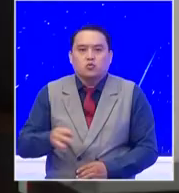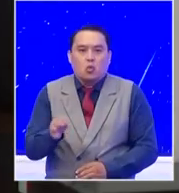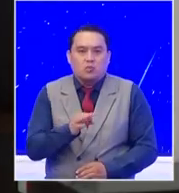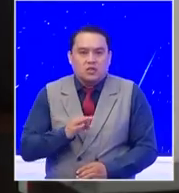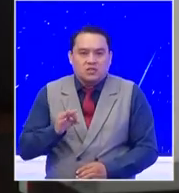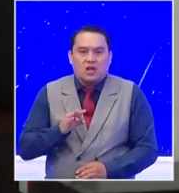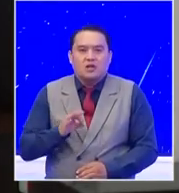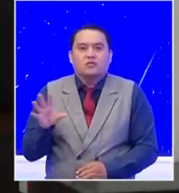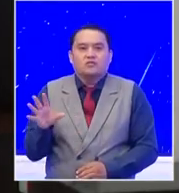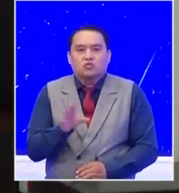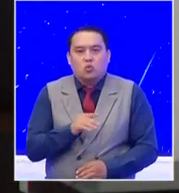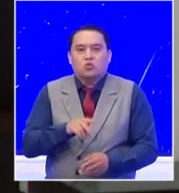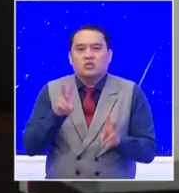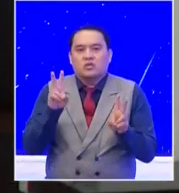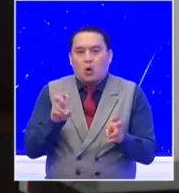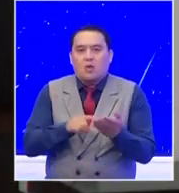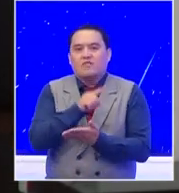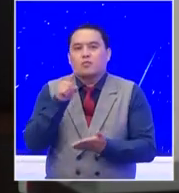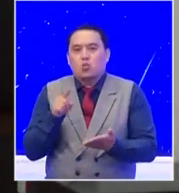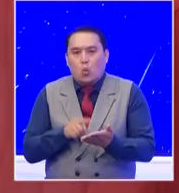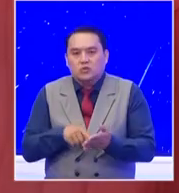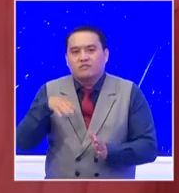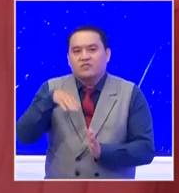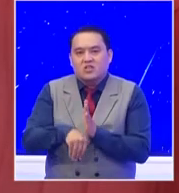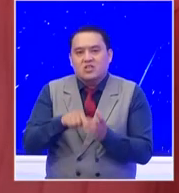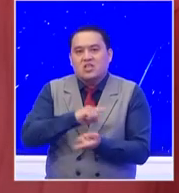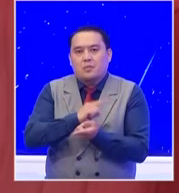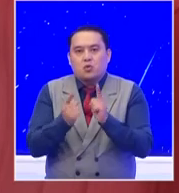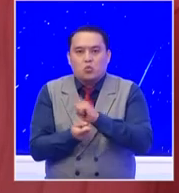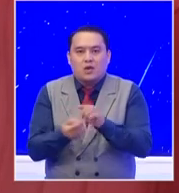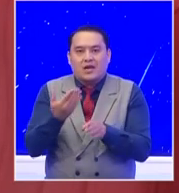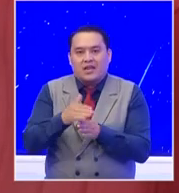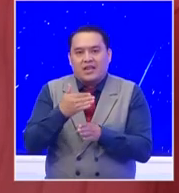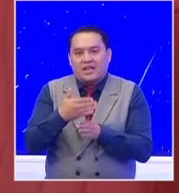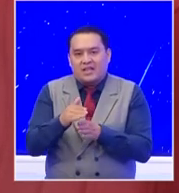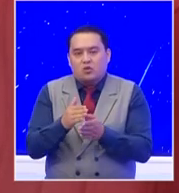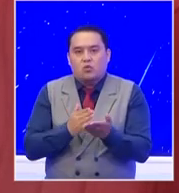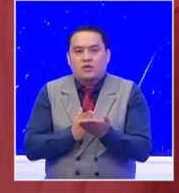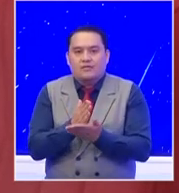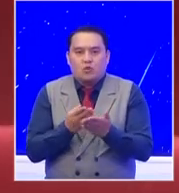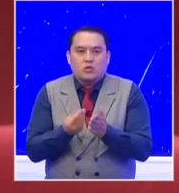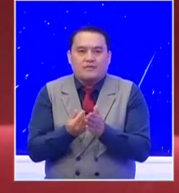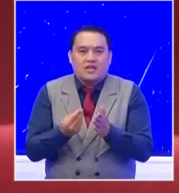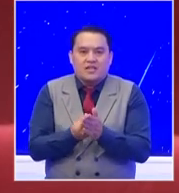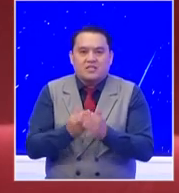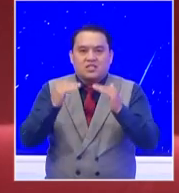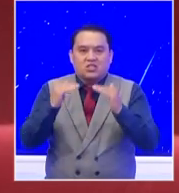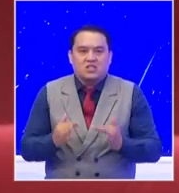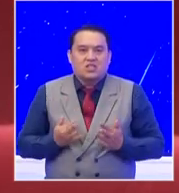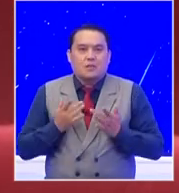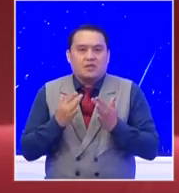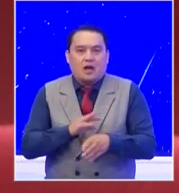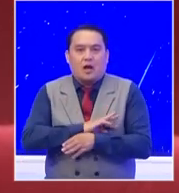Алматинской области. В частности, затронули вопросы внесения изменений в кредитную политику финансовых институтов и